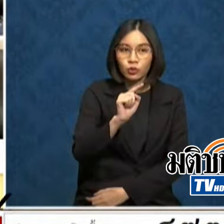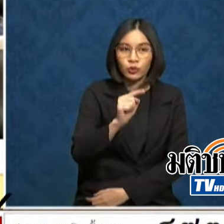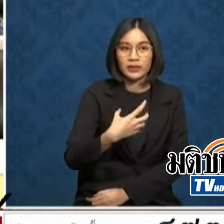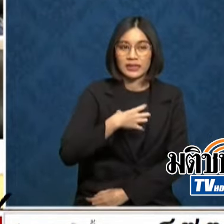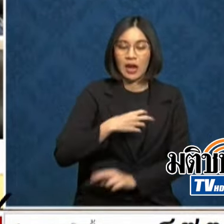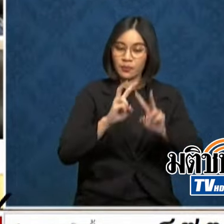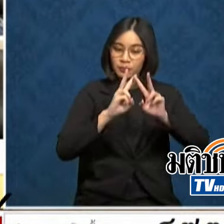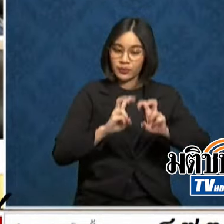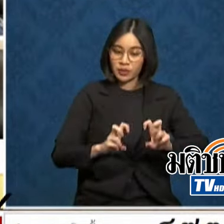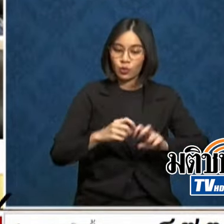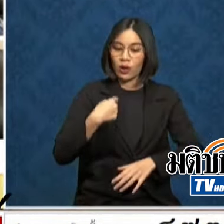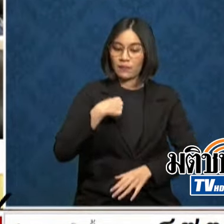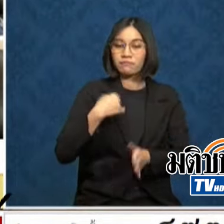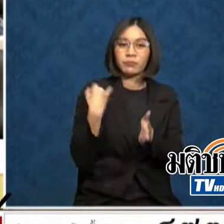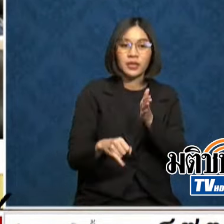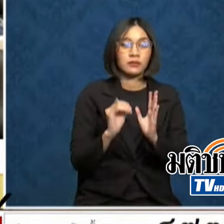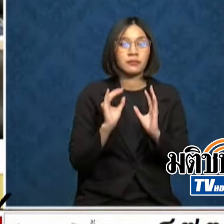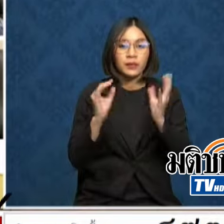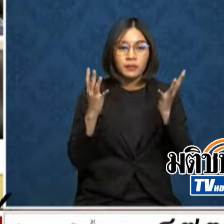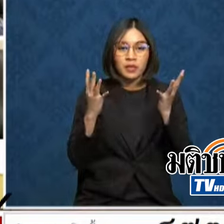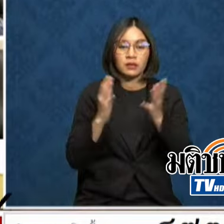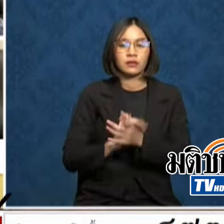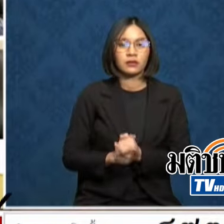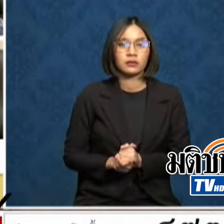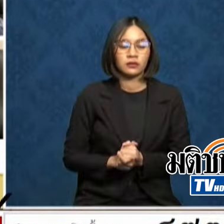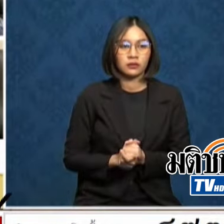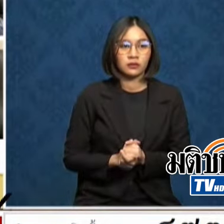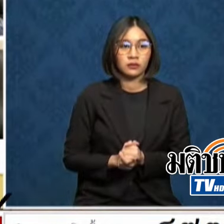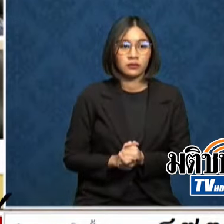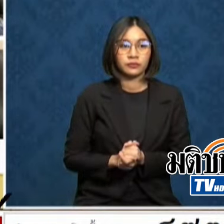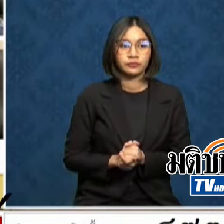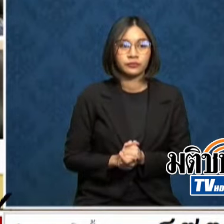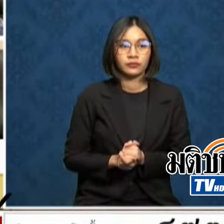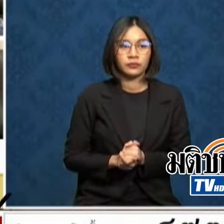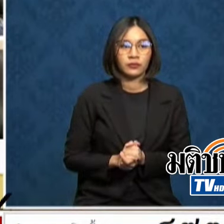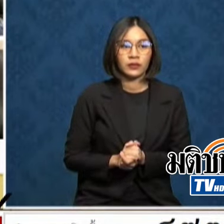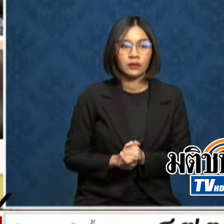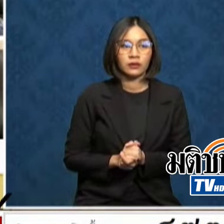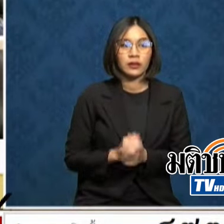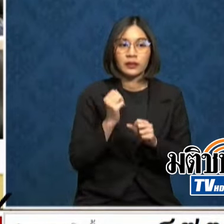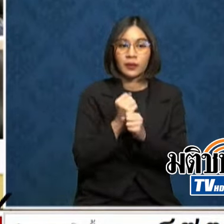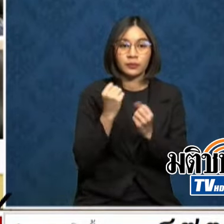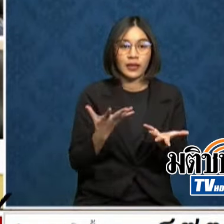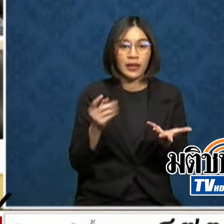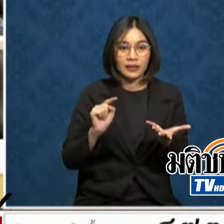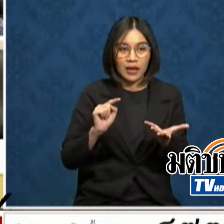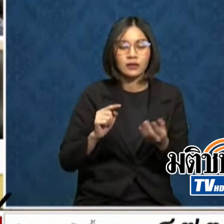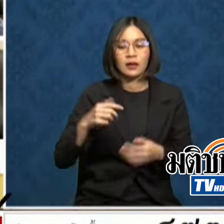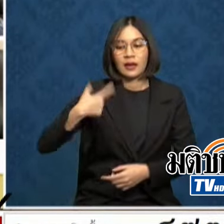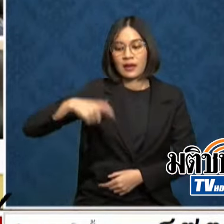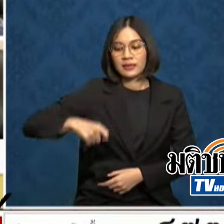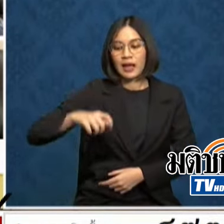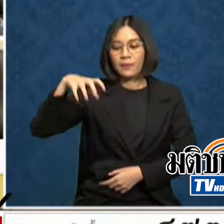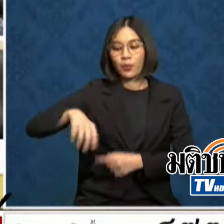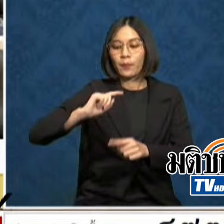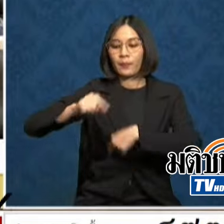พิสูจน์ความบริสุทธิ์ของท่านเองนะครับท่านสามารถที่จะเดินทางไปศาลได้เพรา